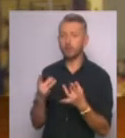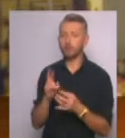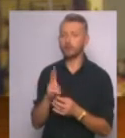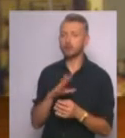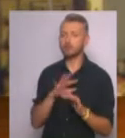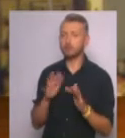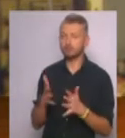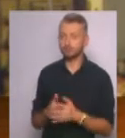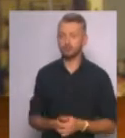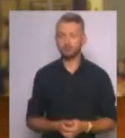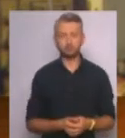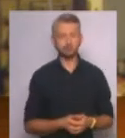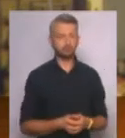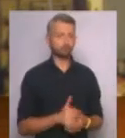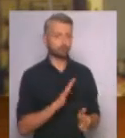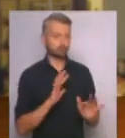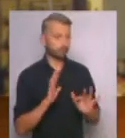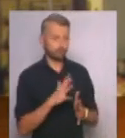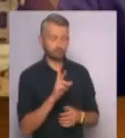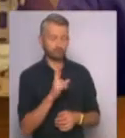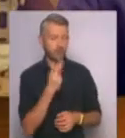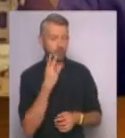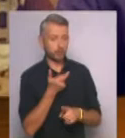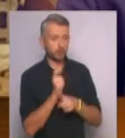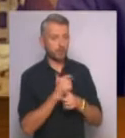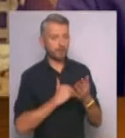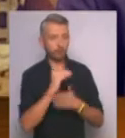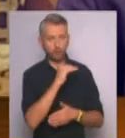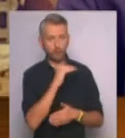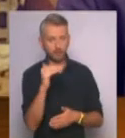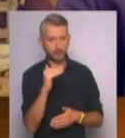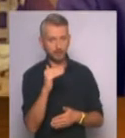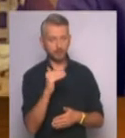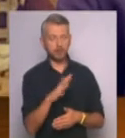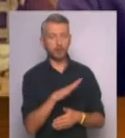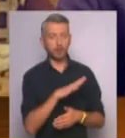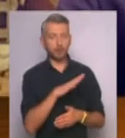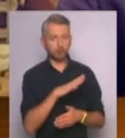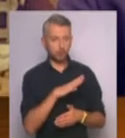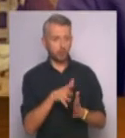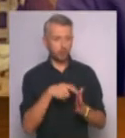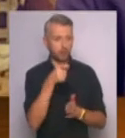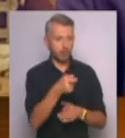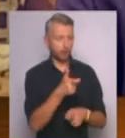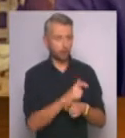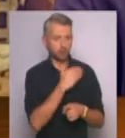пройшло, прошу. Пройшло, як завжди, на дуже високому рівні. Було заявлено дуже багато